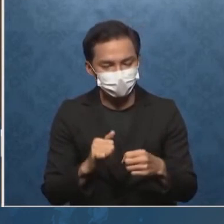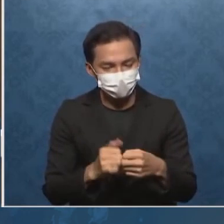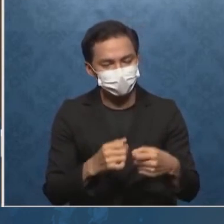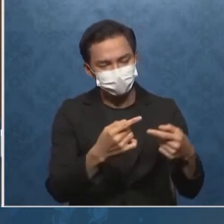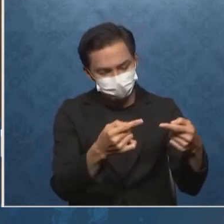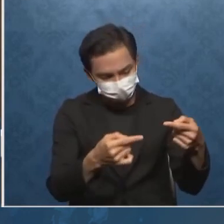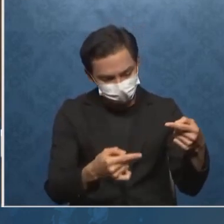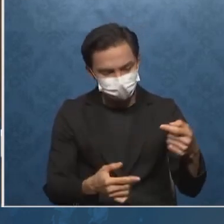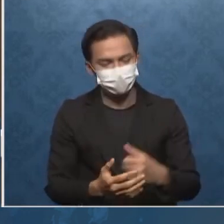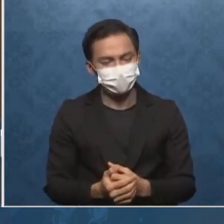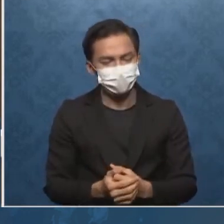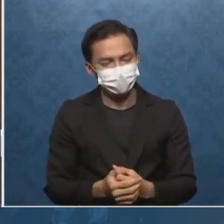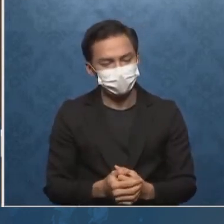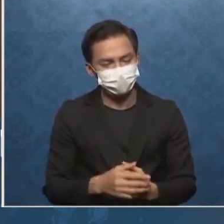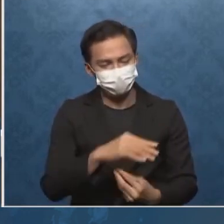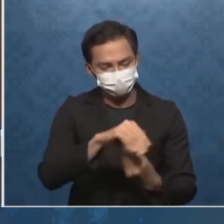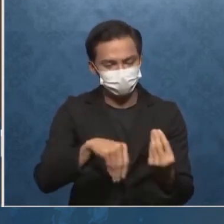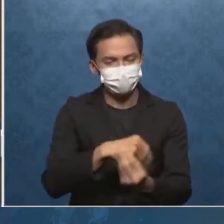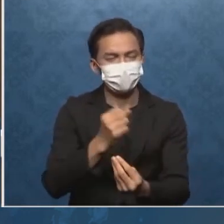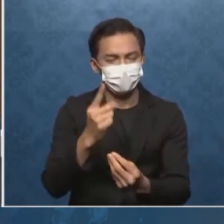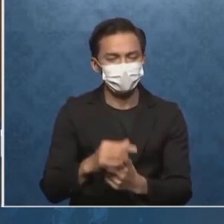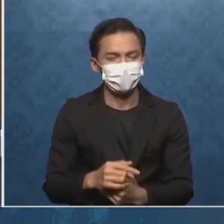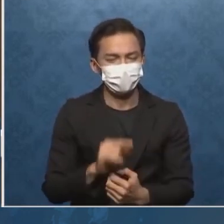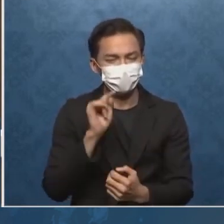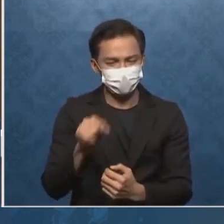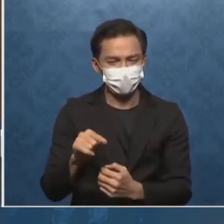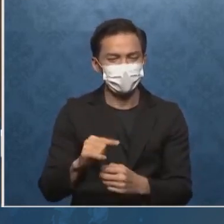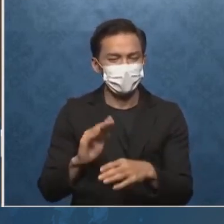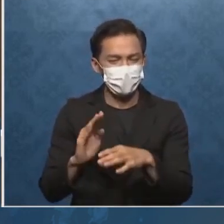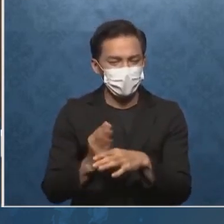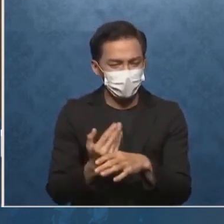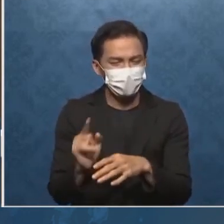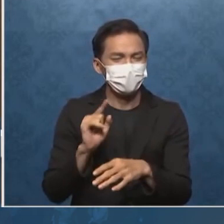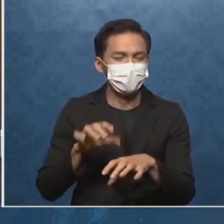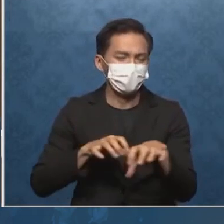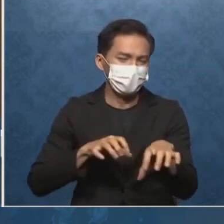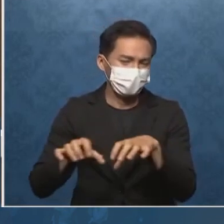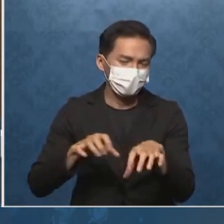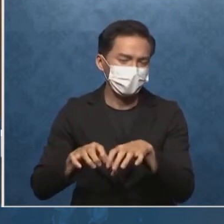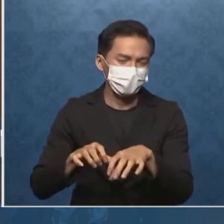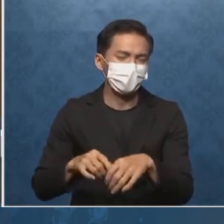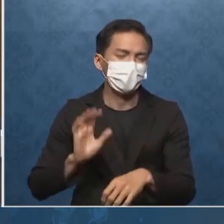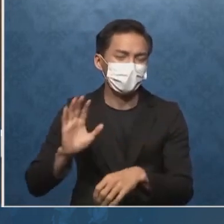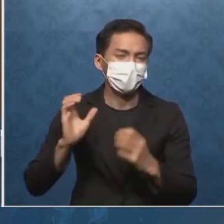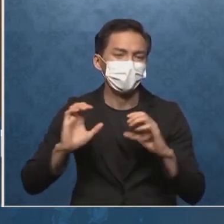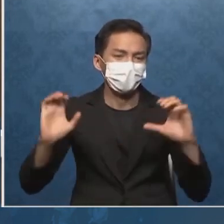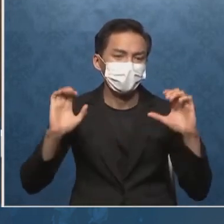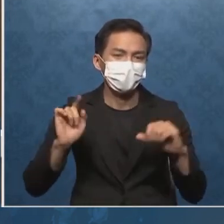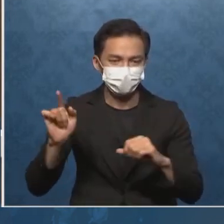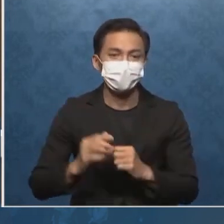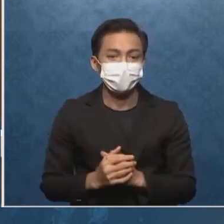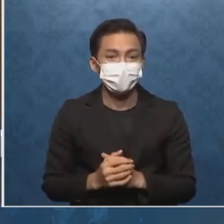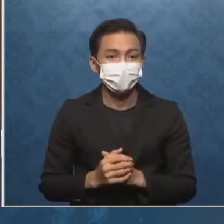เนี่ยเกิดจากปัญหาเศรษฐกิจที่มาจากมาตรการการแก้ไขปัญหานะครับการรับมือโกวิทของรัฐบาล